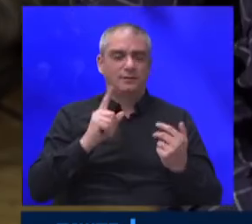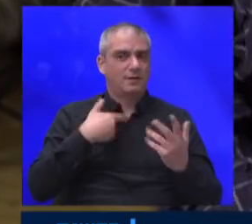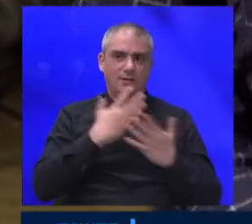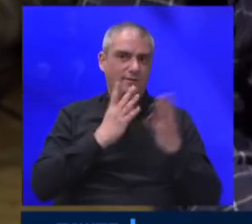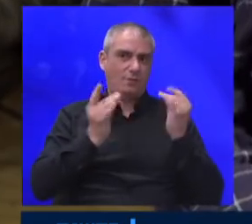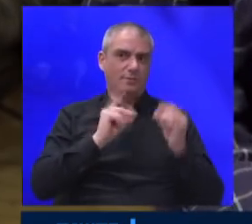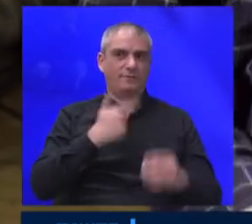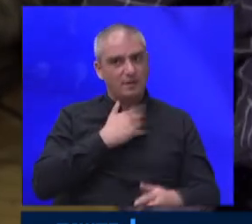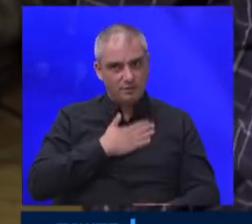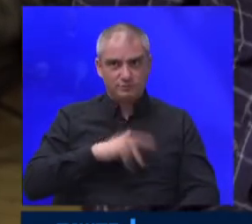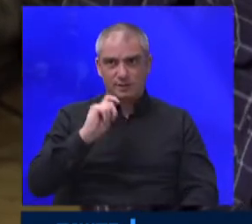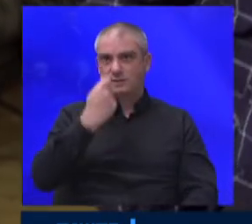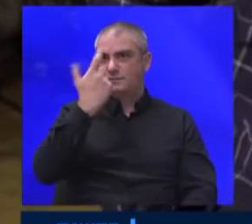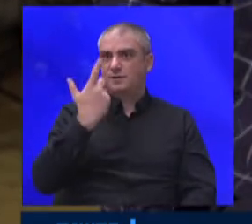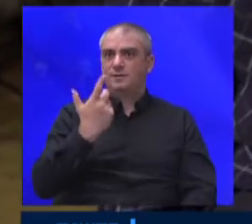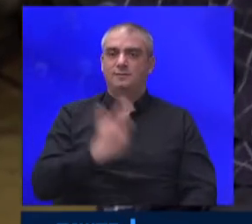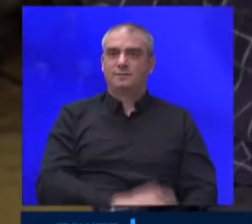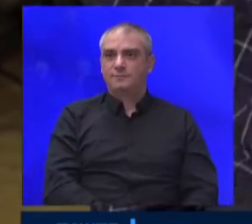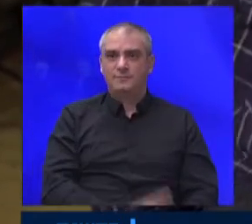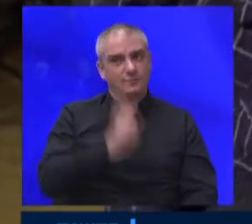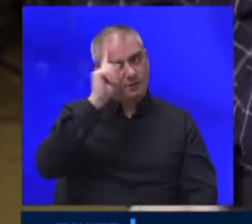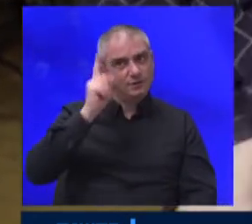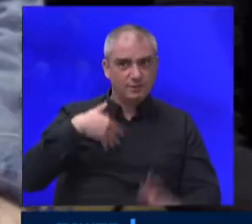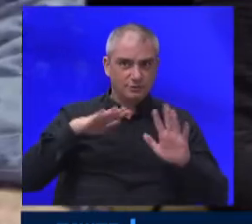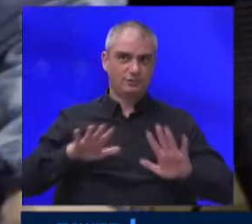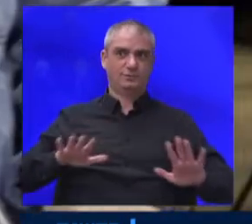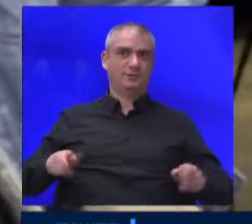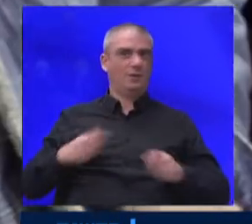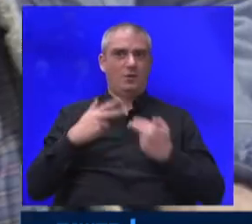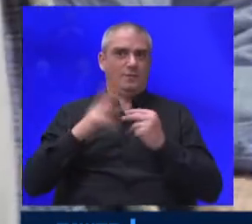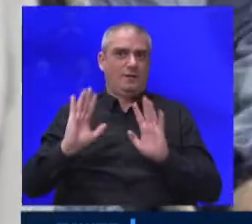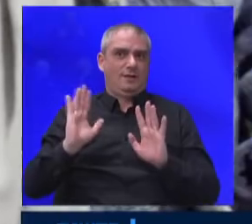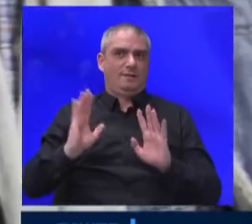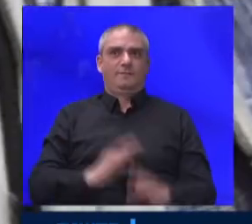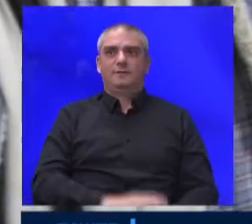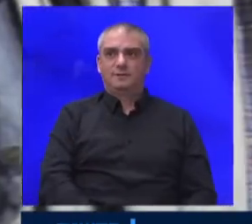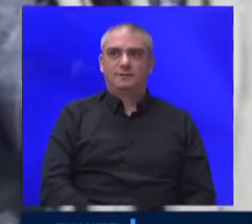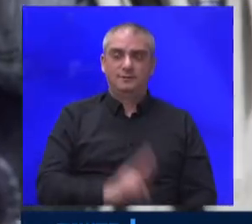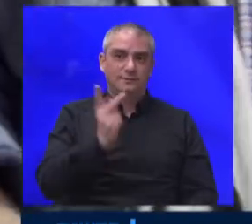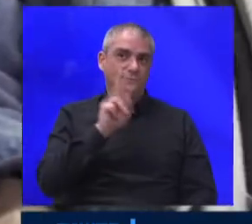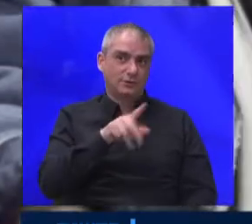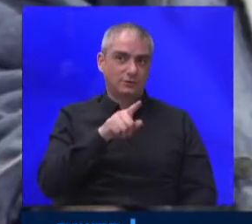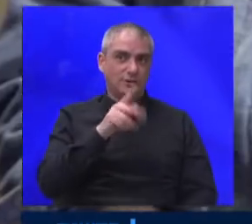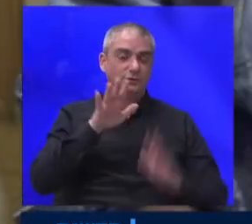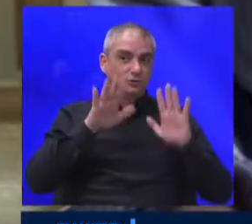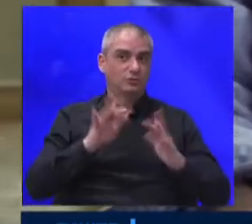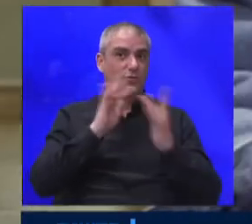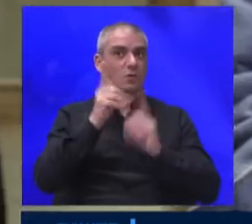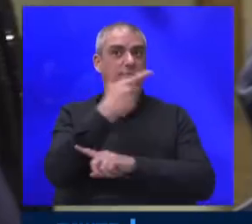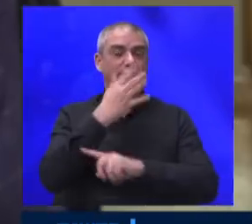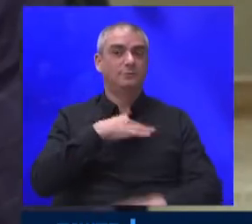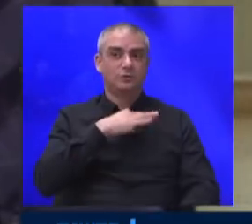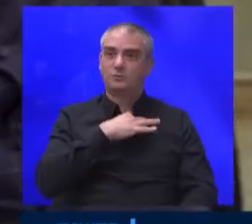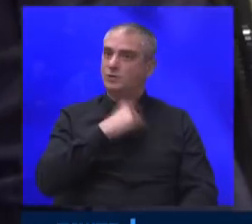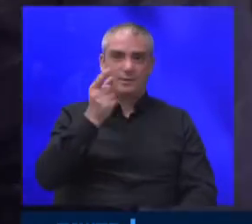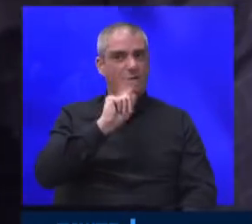רוצה דווקא... לא יודע, אני השארתי את הכיסא, לא מתקרב אליך. מצד שני, כשהתיישבו מול המצלמה שלנו, לא הם האנשים